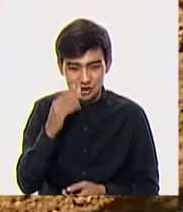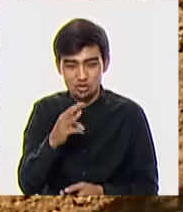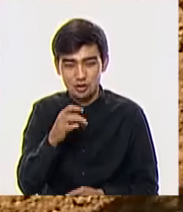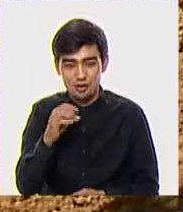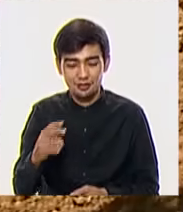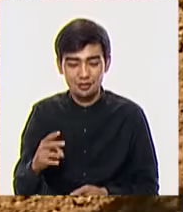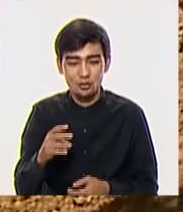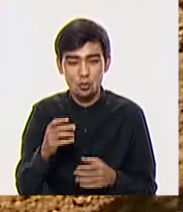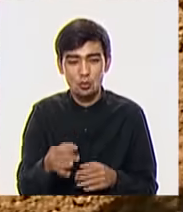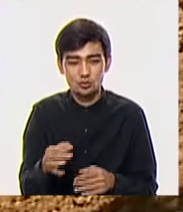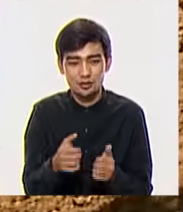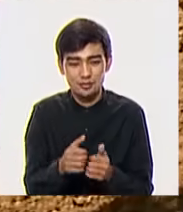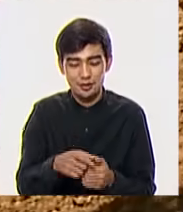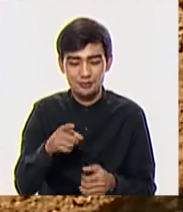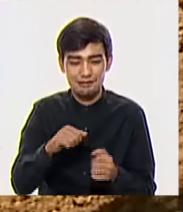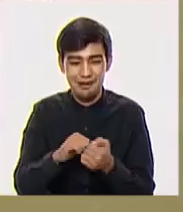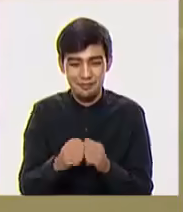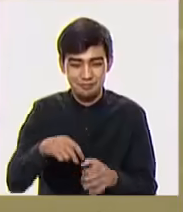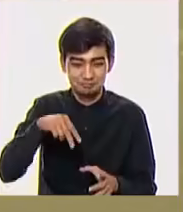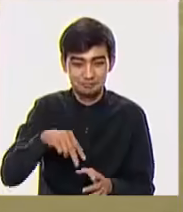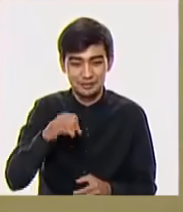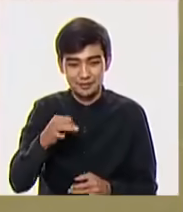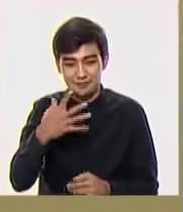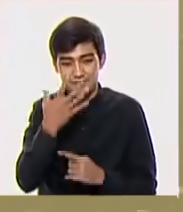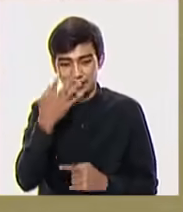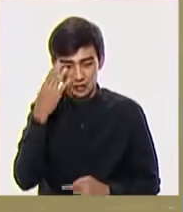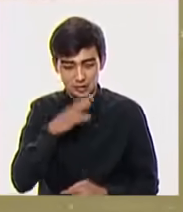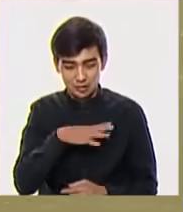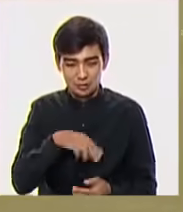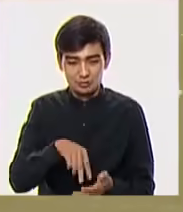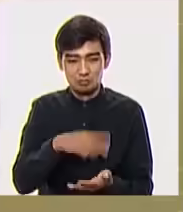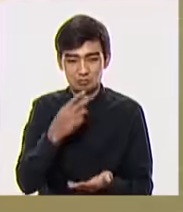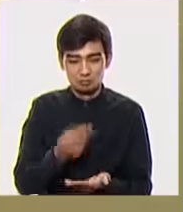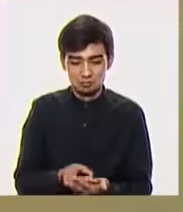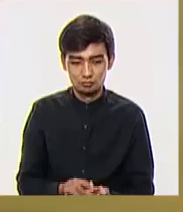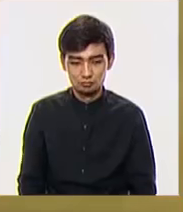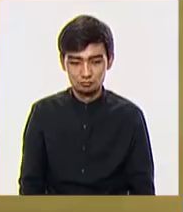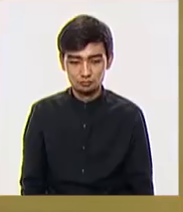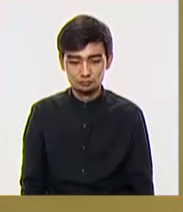toqtagan. Süytip tastın üstüne şıgıp süretke tüspek bolgan kezinde ayağı tayıp suğa ketti.